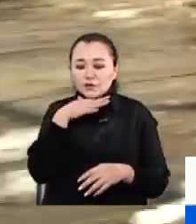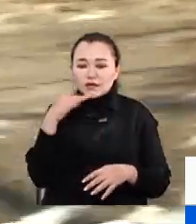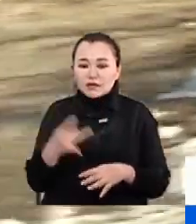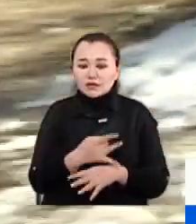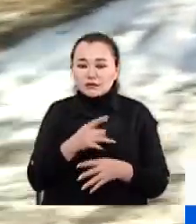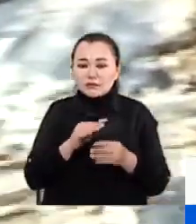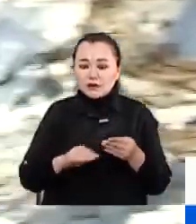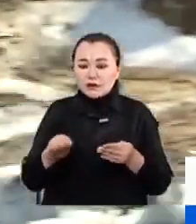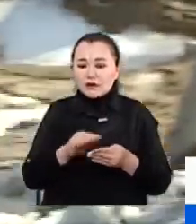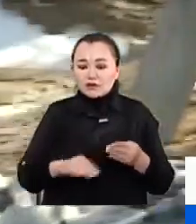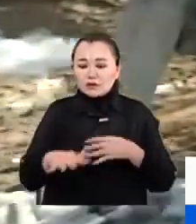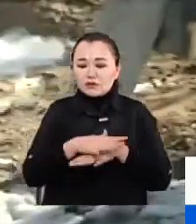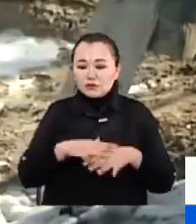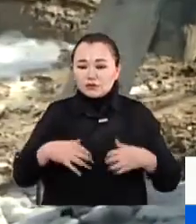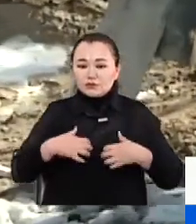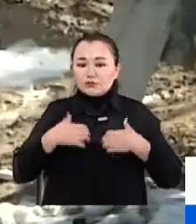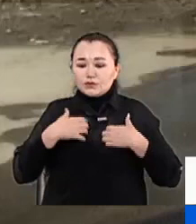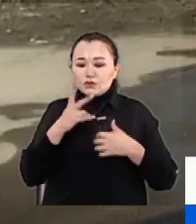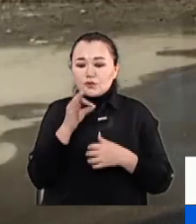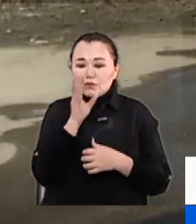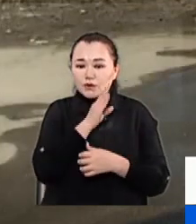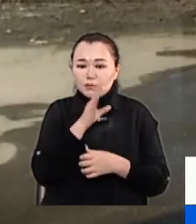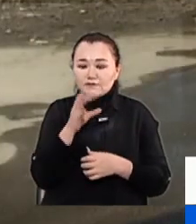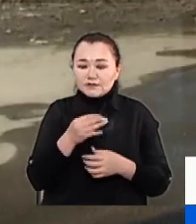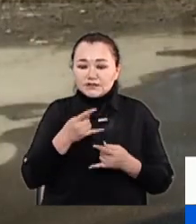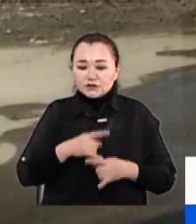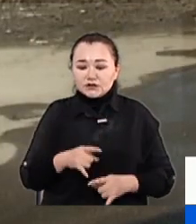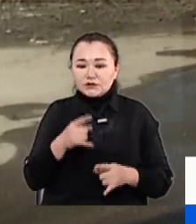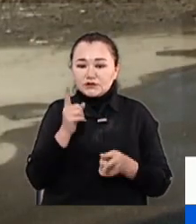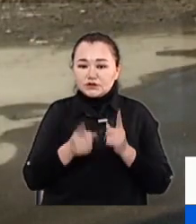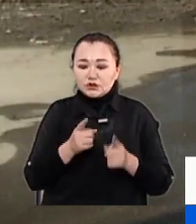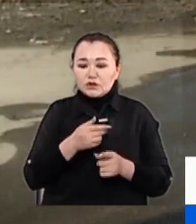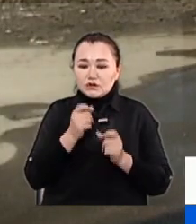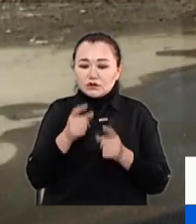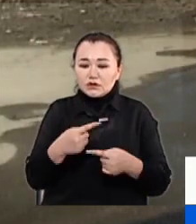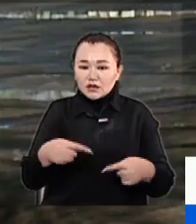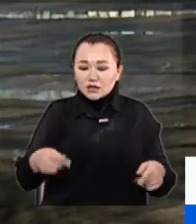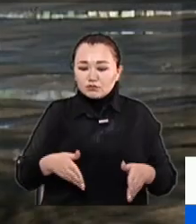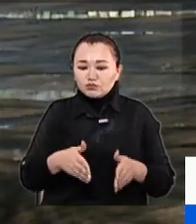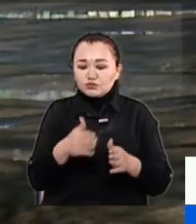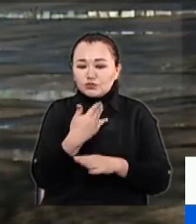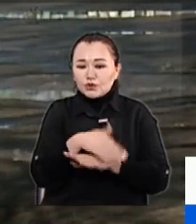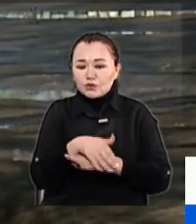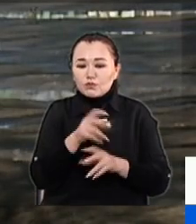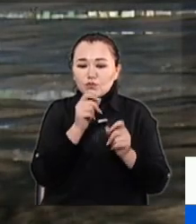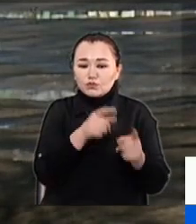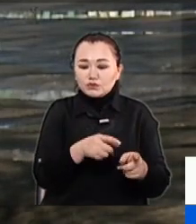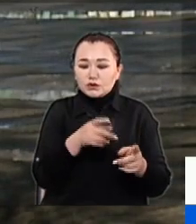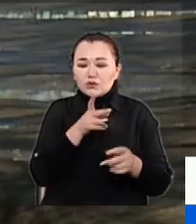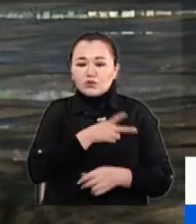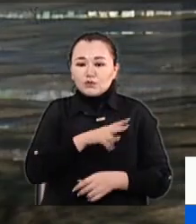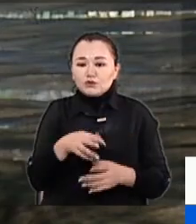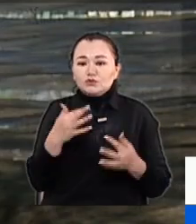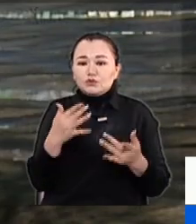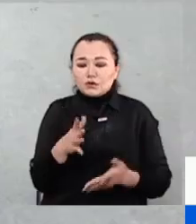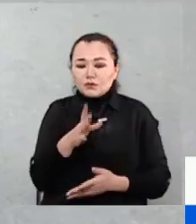қайталанған жағдай қоғамға үрей туғызса да, аналар туған сәбиінен құтылудың түрлі жолына барып жатыр. Көшелер мен қоқыстарда қалып көз жұмғандары